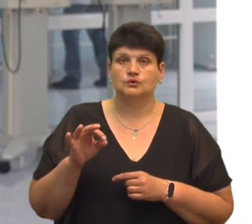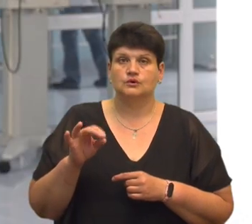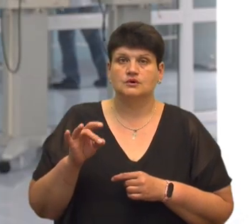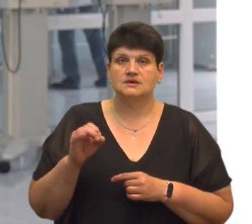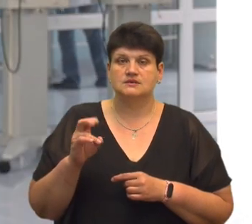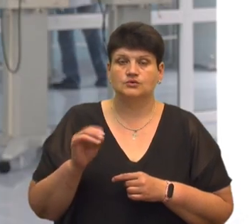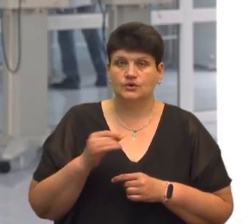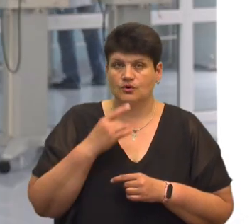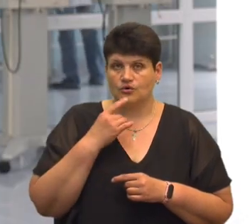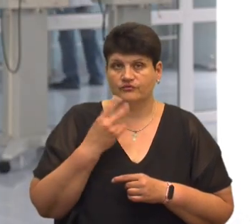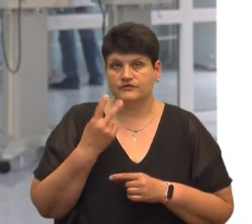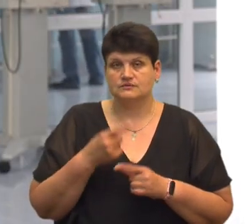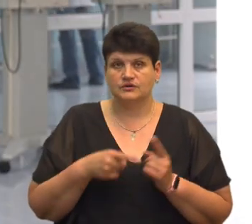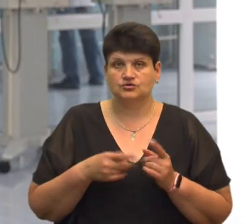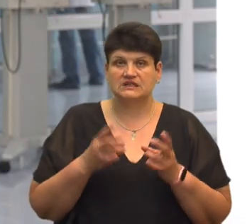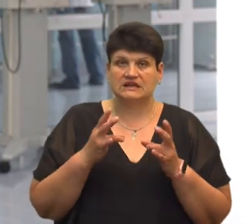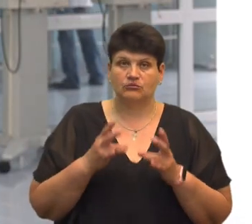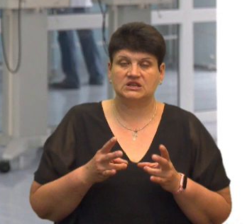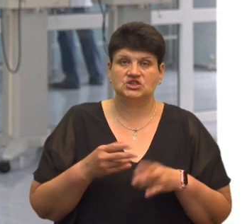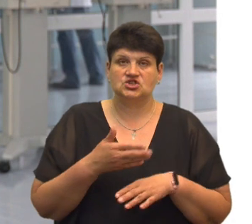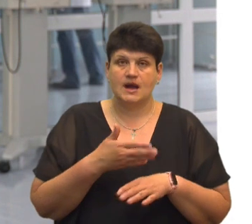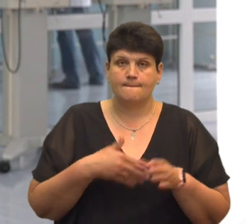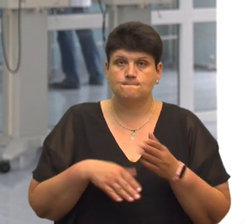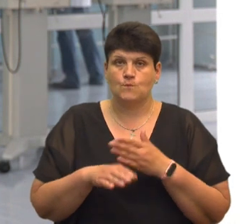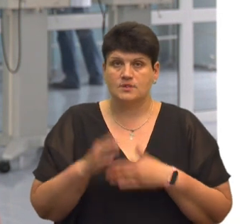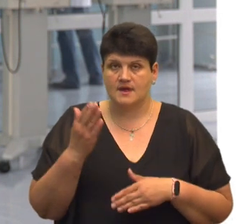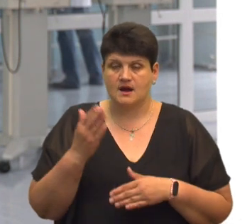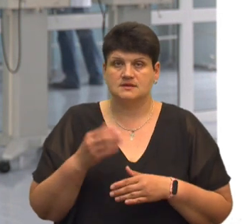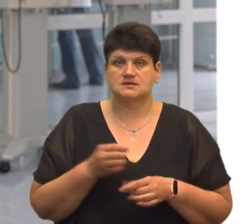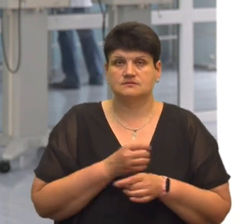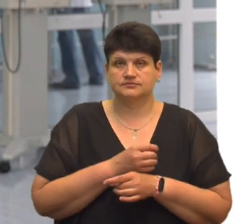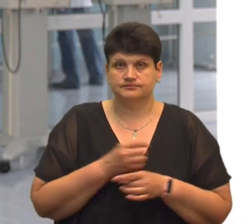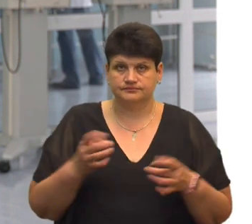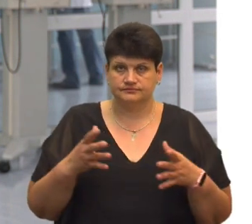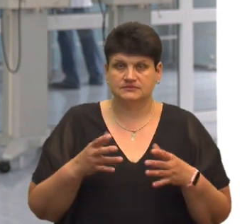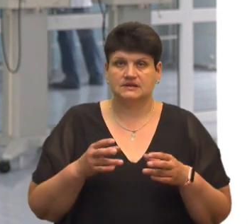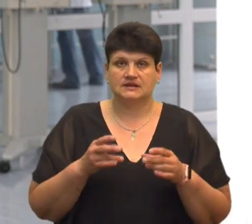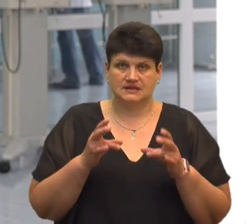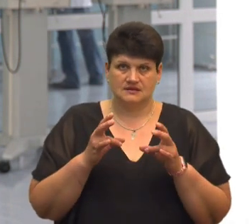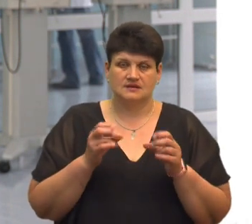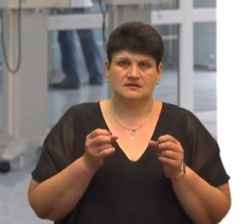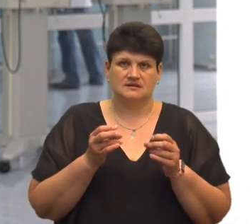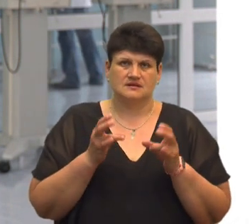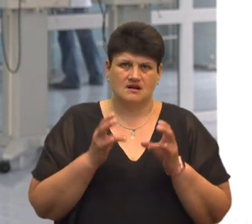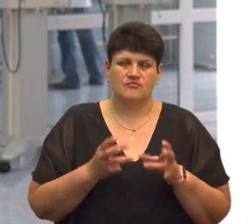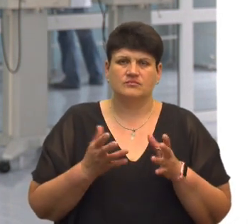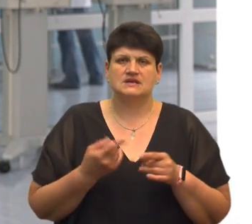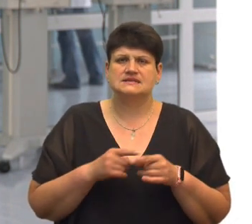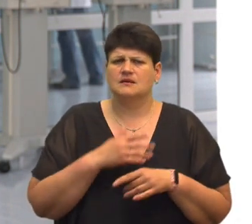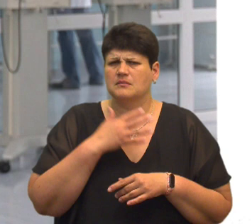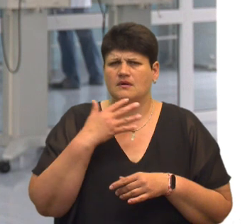2,5. Якщо травматичні ампутації, то мінно-вибухові травми, то це дуже багато крові.